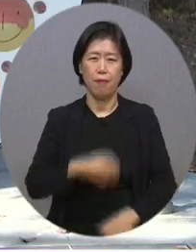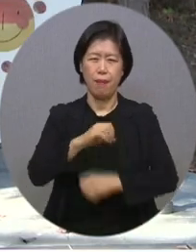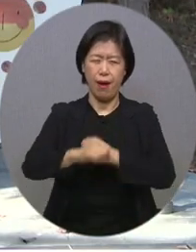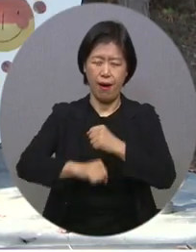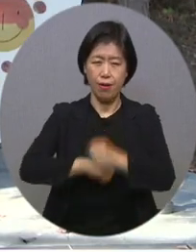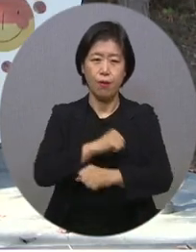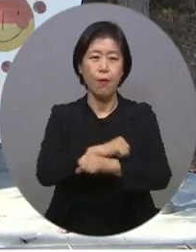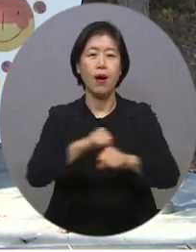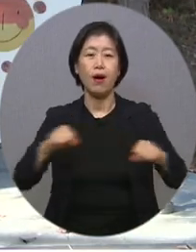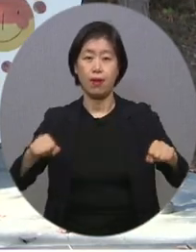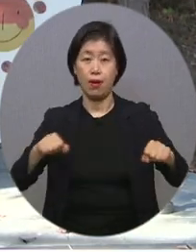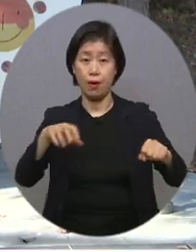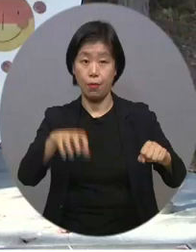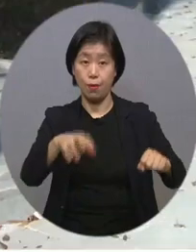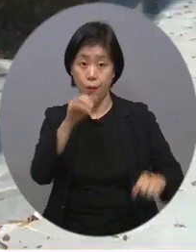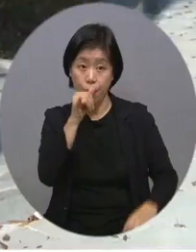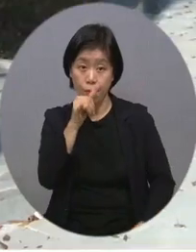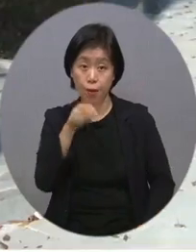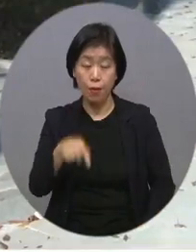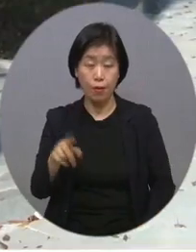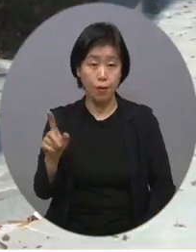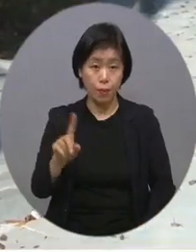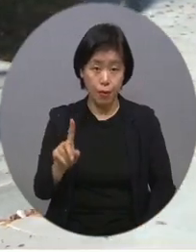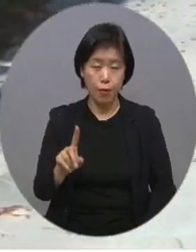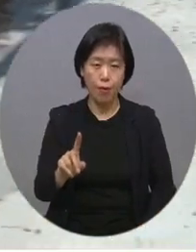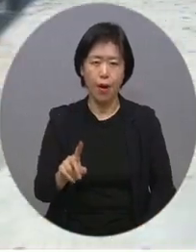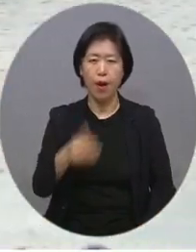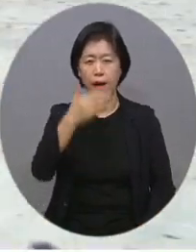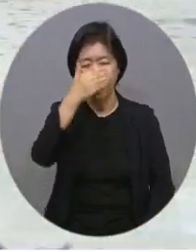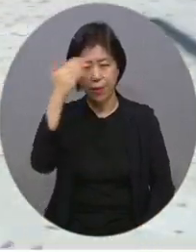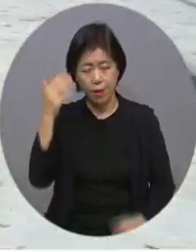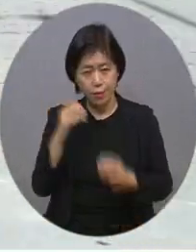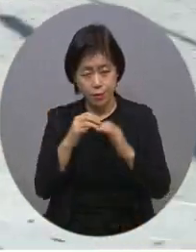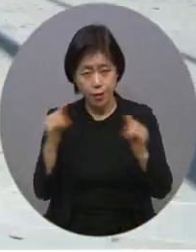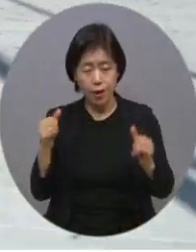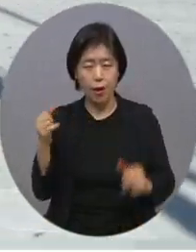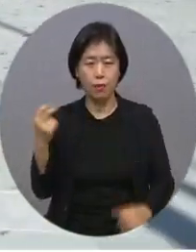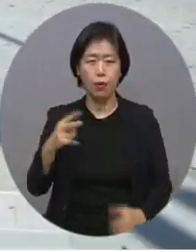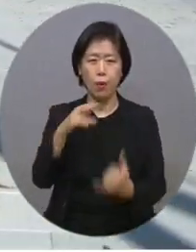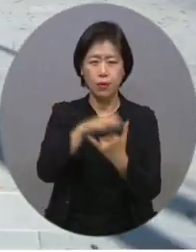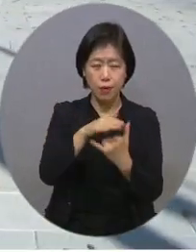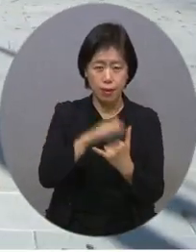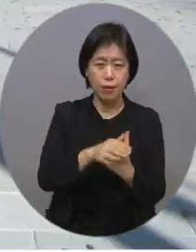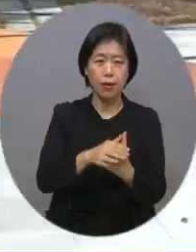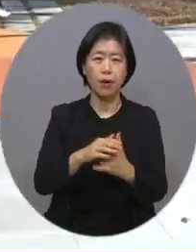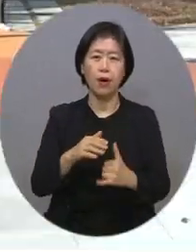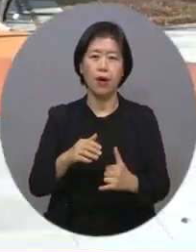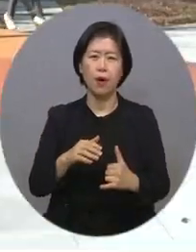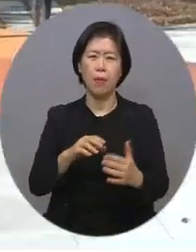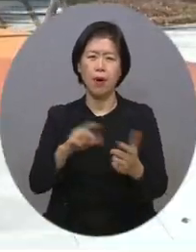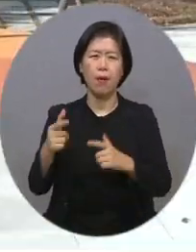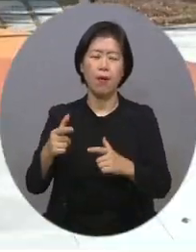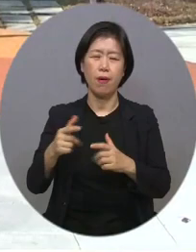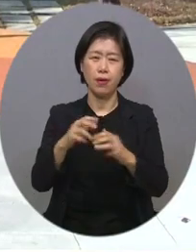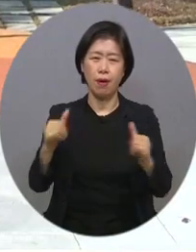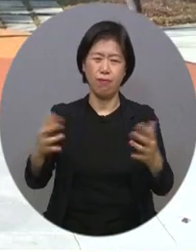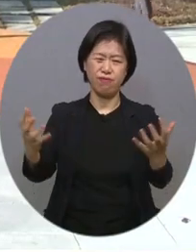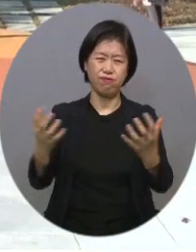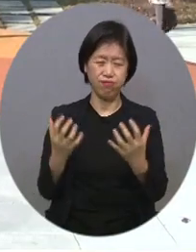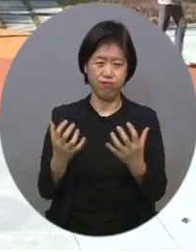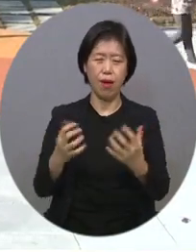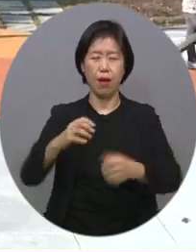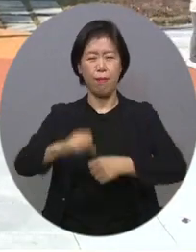어린이나 청소년들이 와서 거기서 마음껏 어떤 직업 체험 훈련도 하고 자기들이 발표회도 할수 있는 그런 마음껏